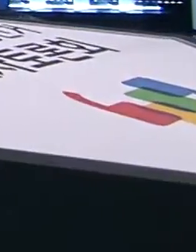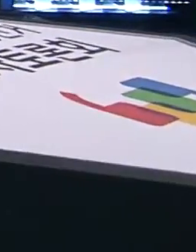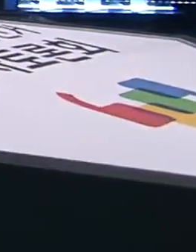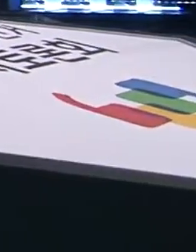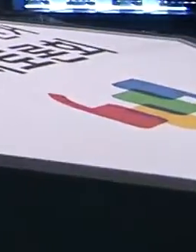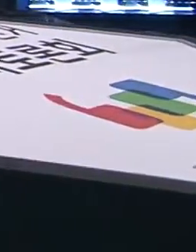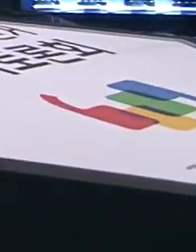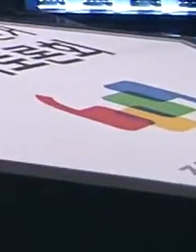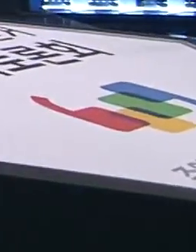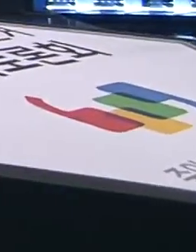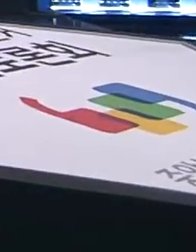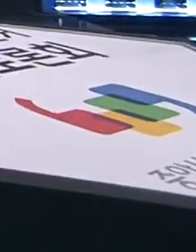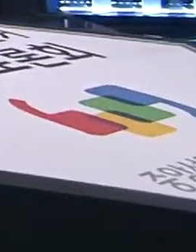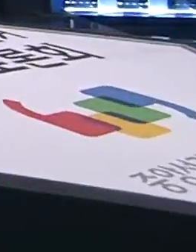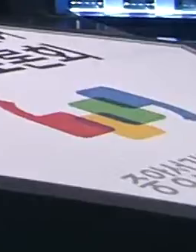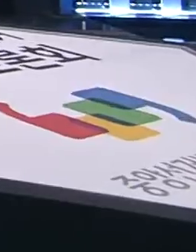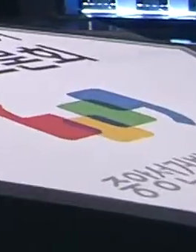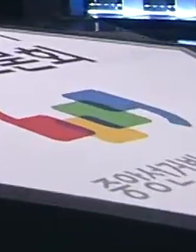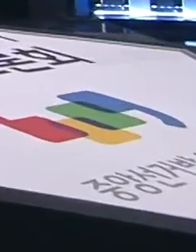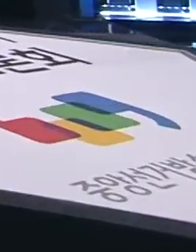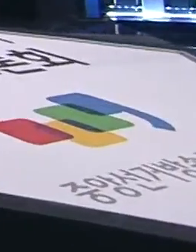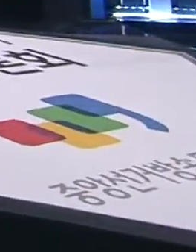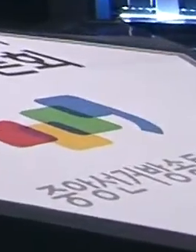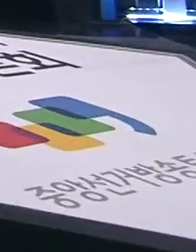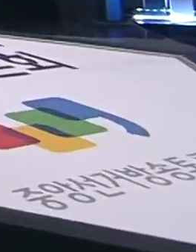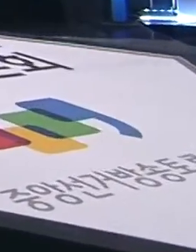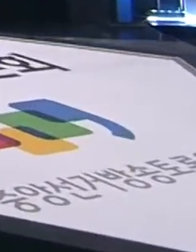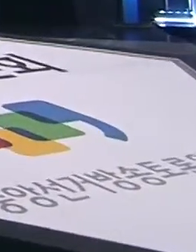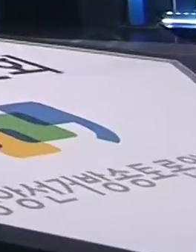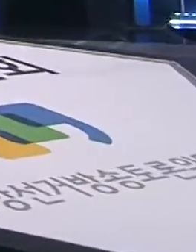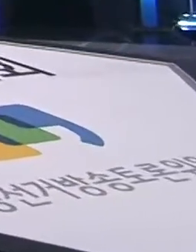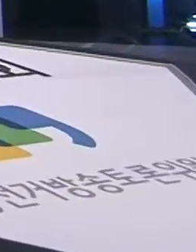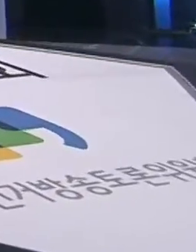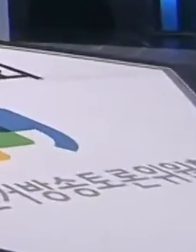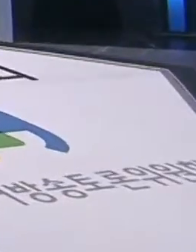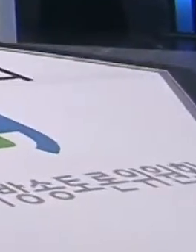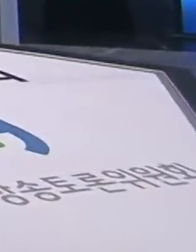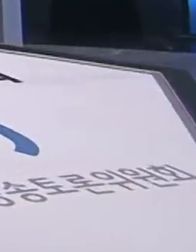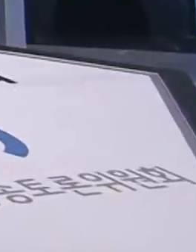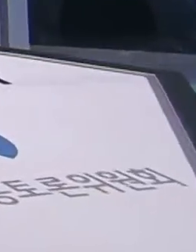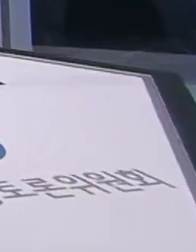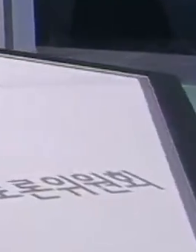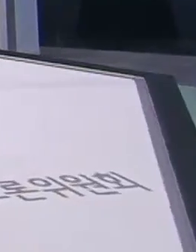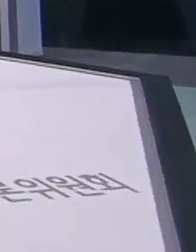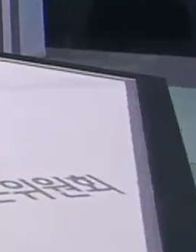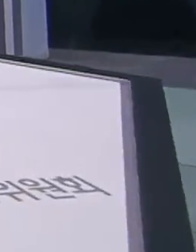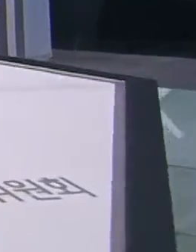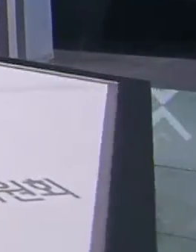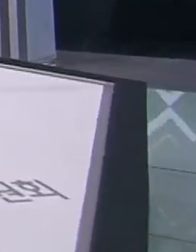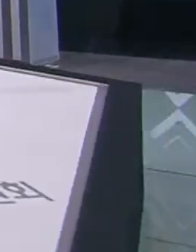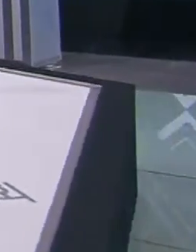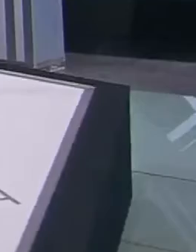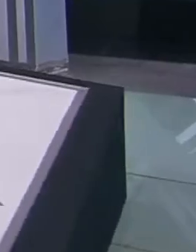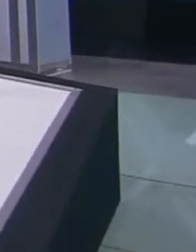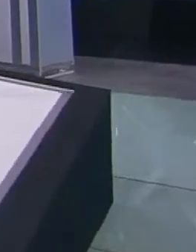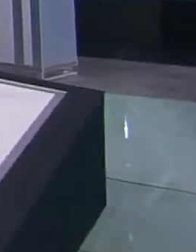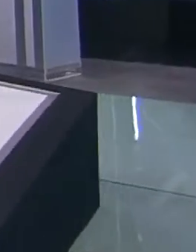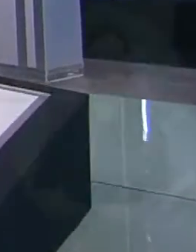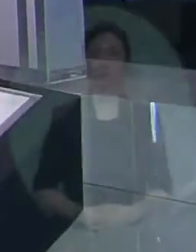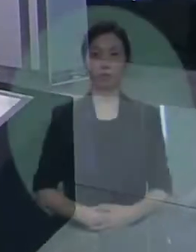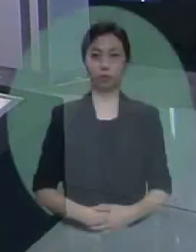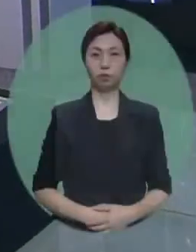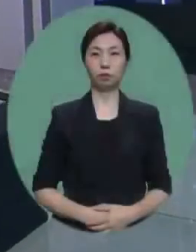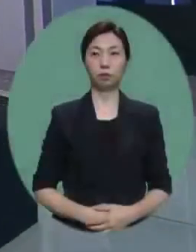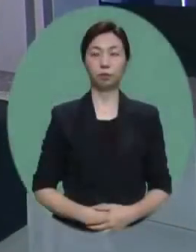앞에 보이겠습니다 만 남아 있는 시간 잔여시간 잘 확인하시면서 토론에 임해 주시기를 다시 한번 부탁드리겠습니다 자 그러면